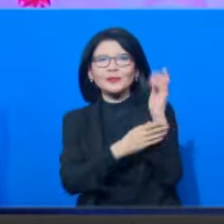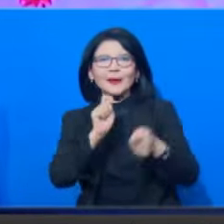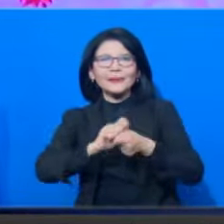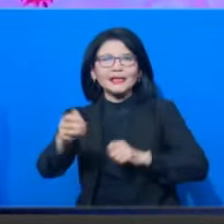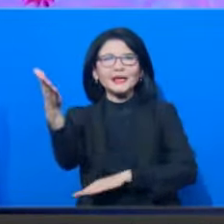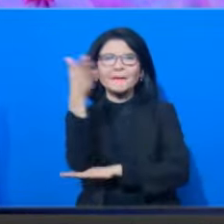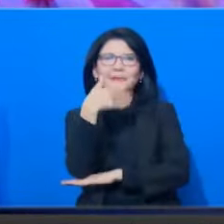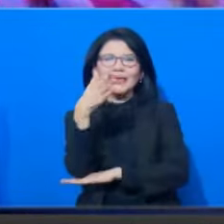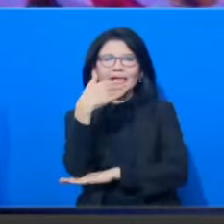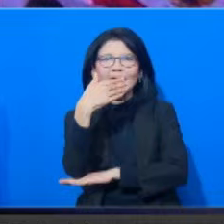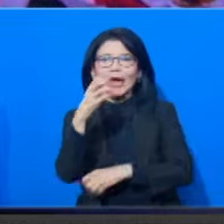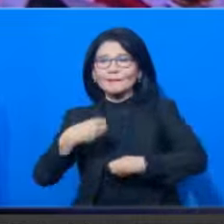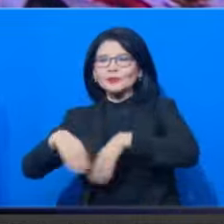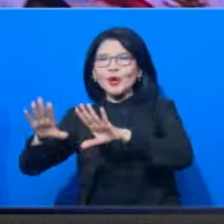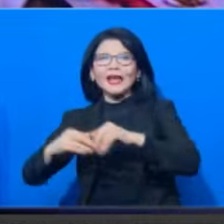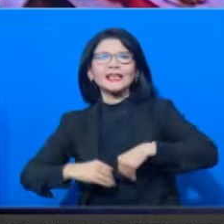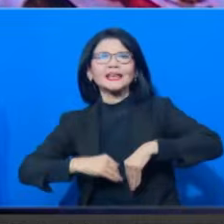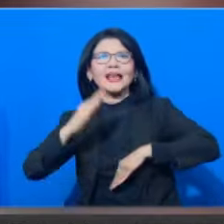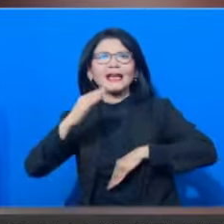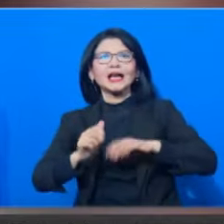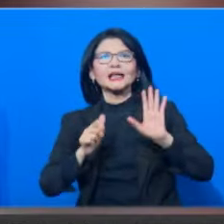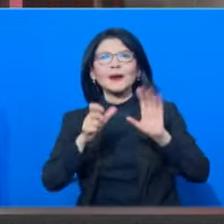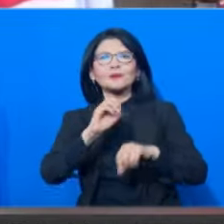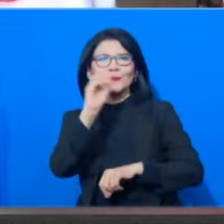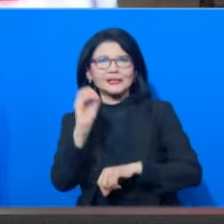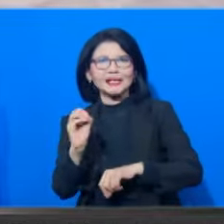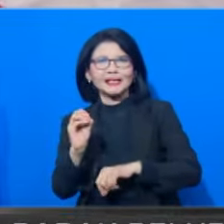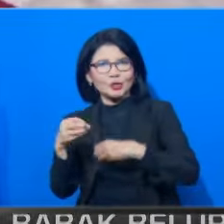mereka naik hingga 60%.